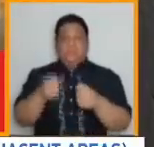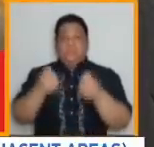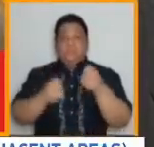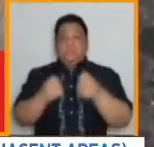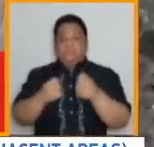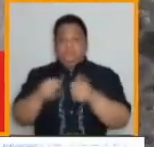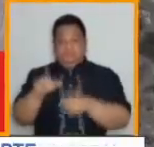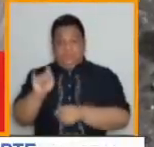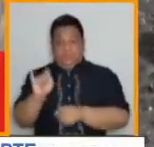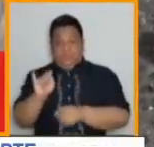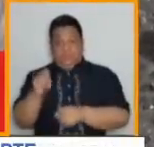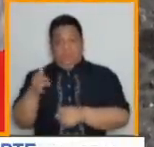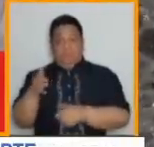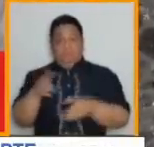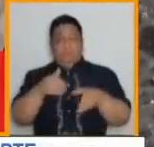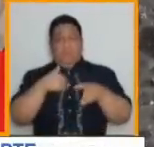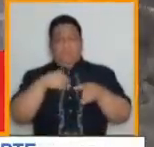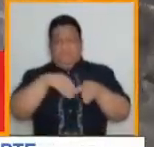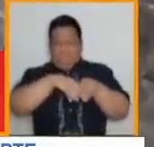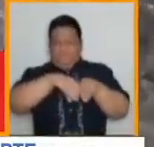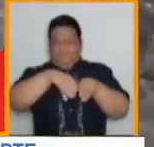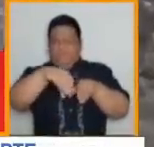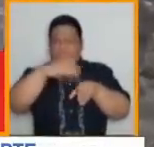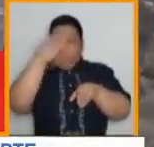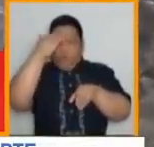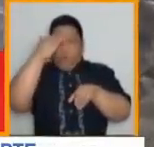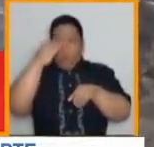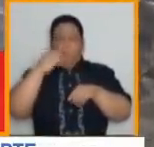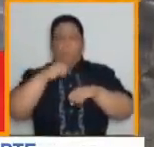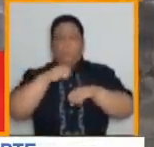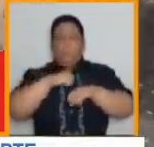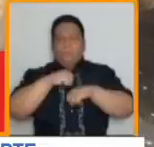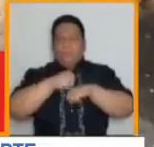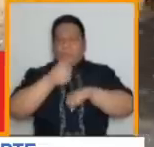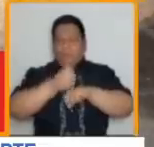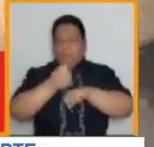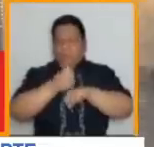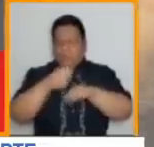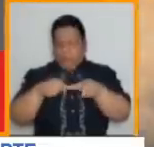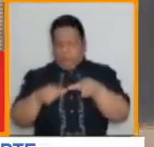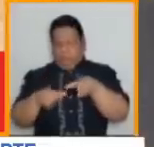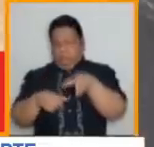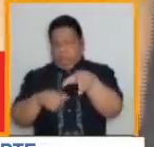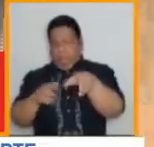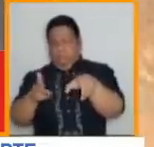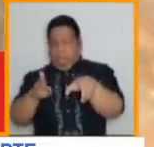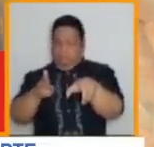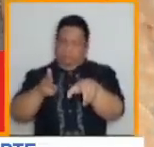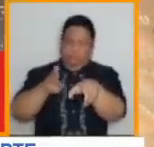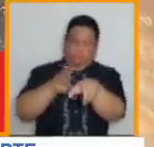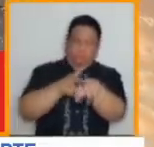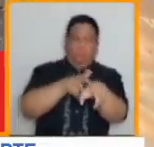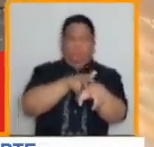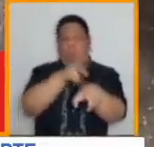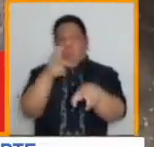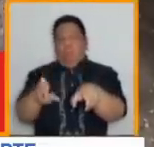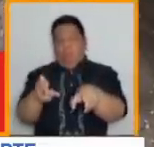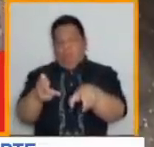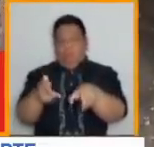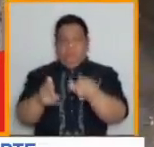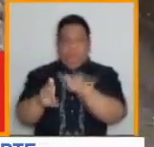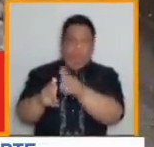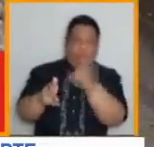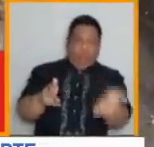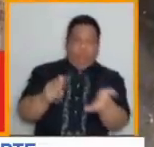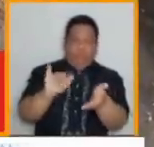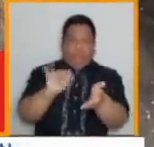ng pagkakabangga, wasak ang harapan ng taxi at natanggal ang bumper nito. Natumba naman ang mga barrier. Mabilis sir yung takbo eh,